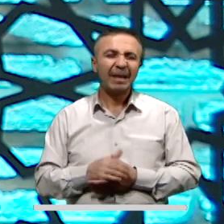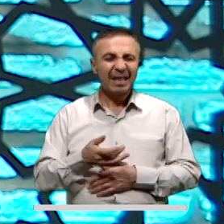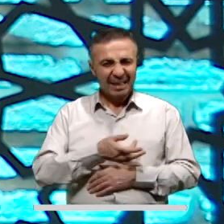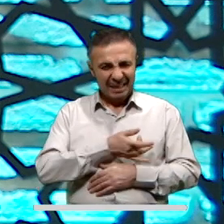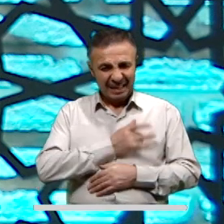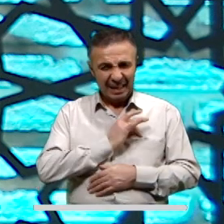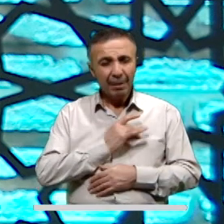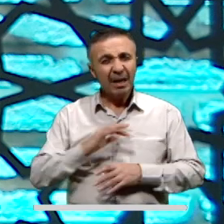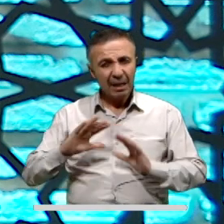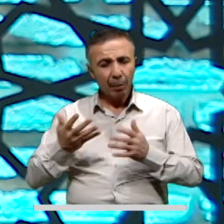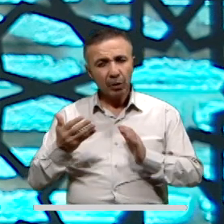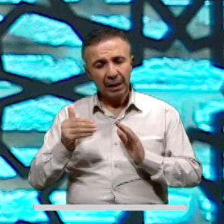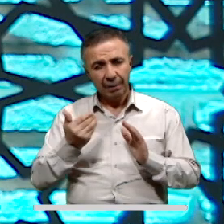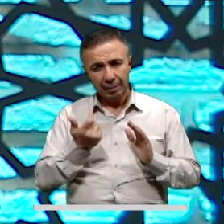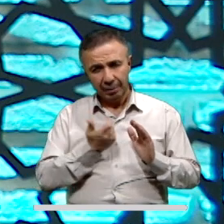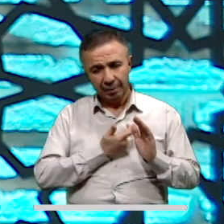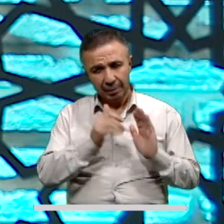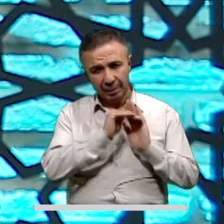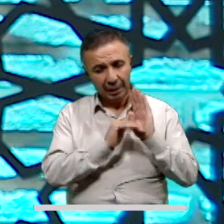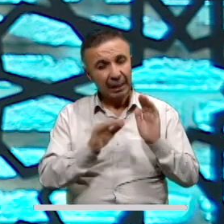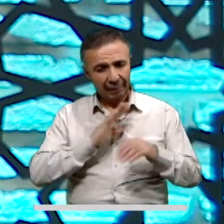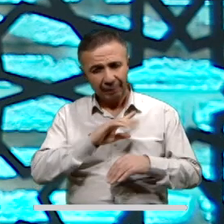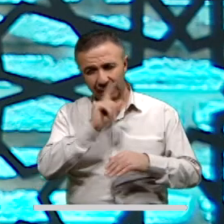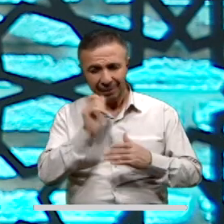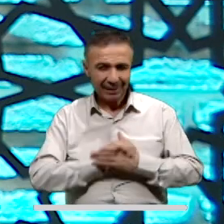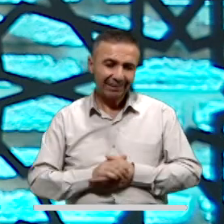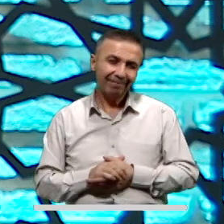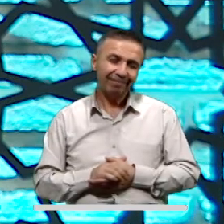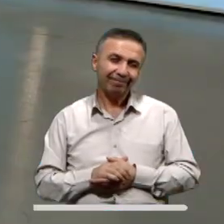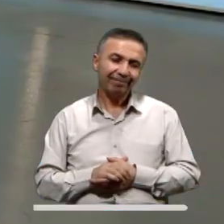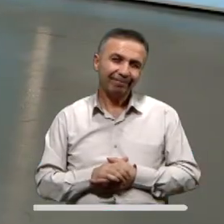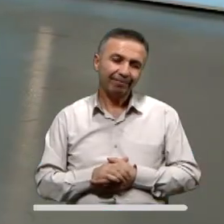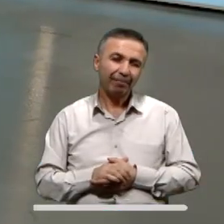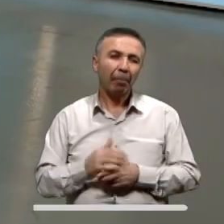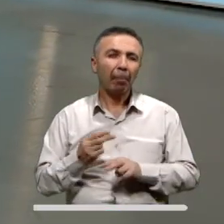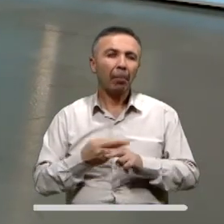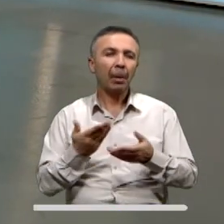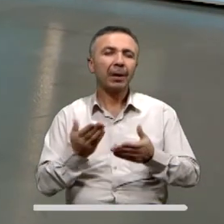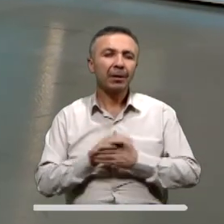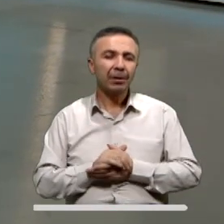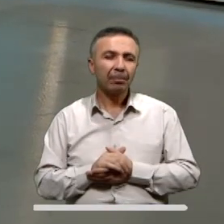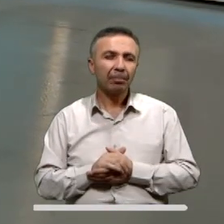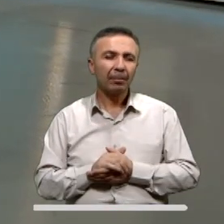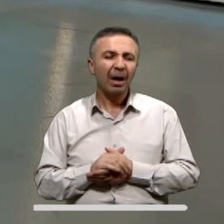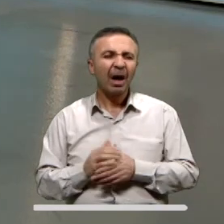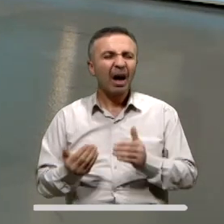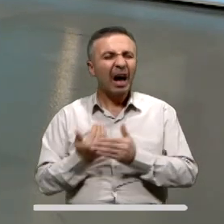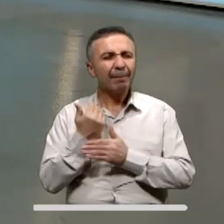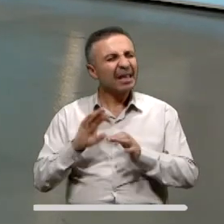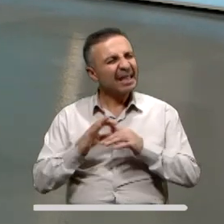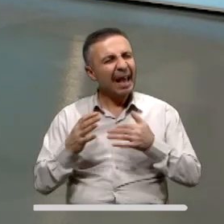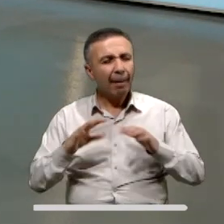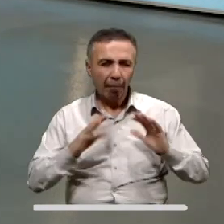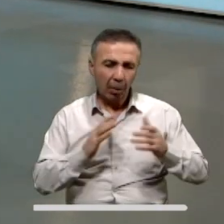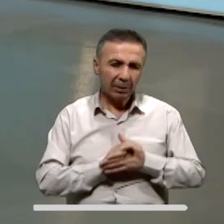var mıdır Hiç denk gelmedik araştırıyoruz da bu konu ile ilgili bilgi almak istedik Örneğin Hani abdestli maillerimi bozduğu belli veya